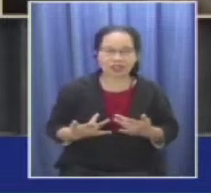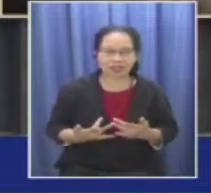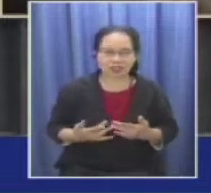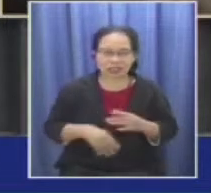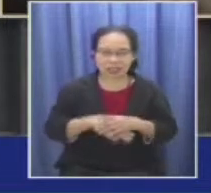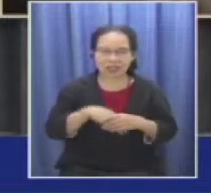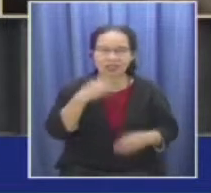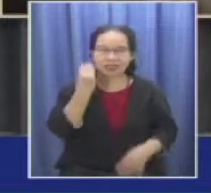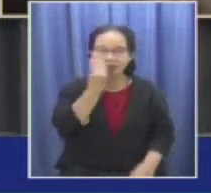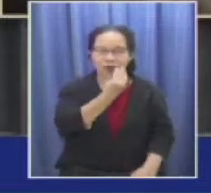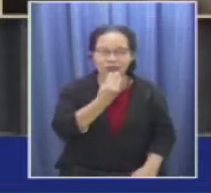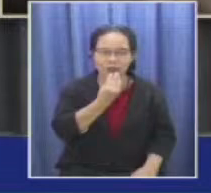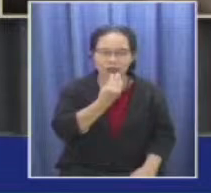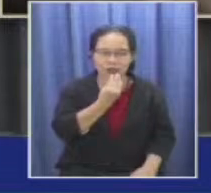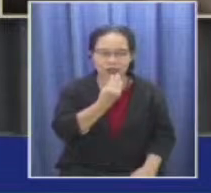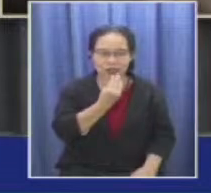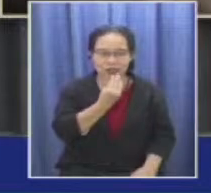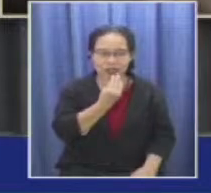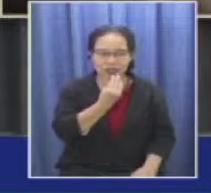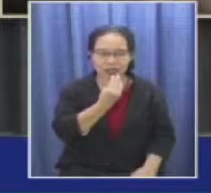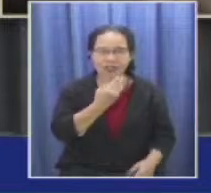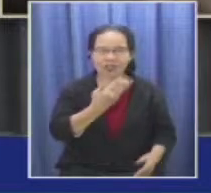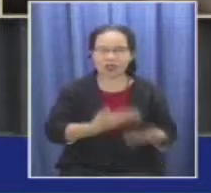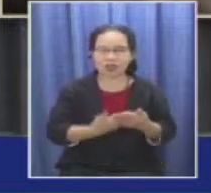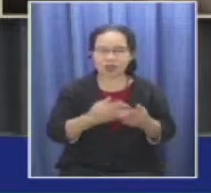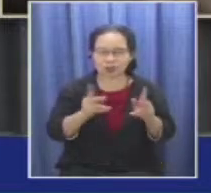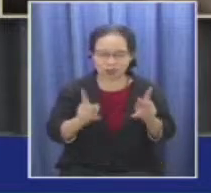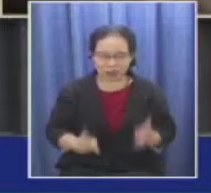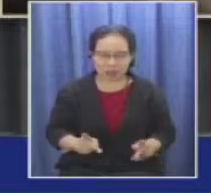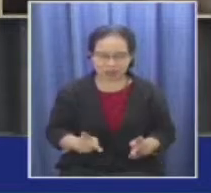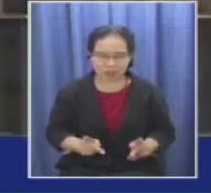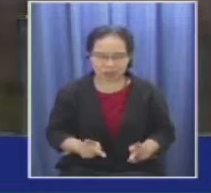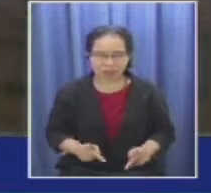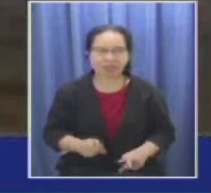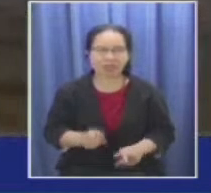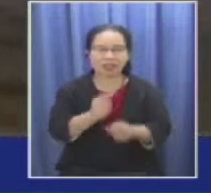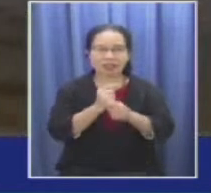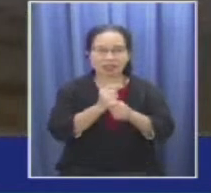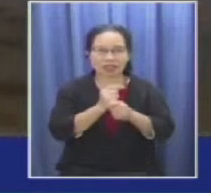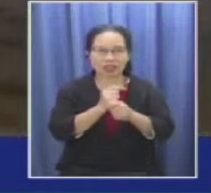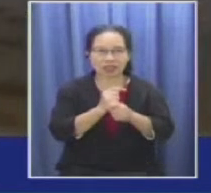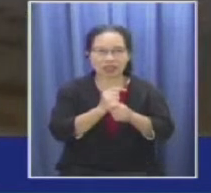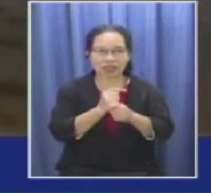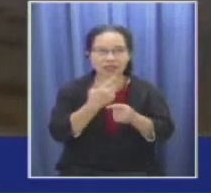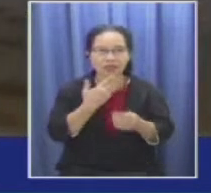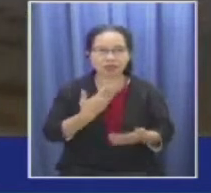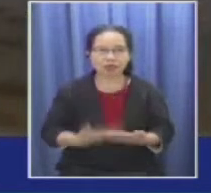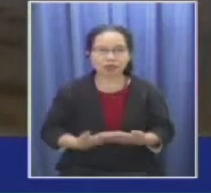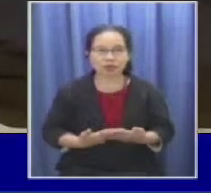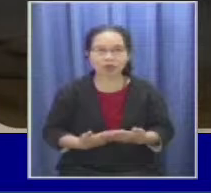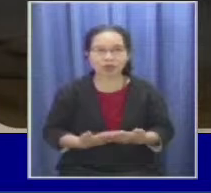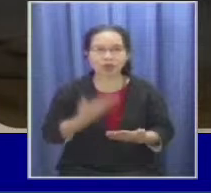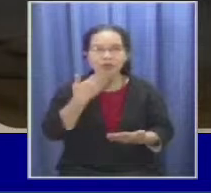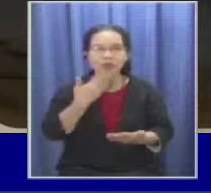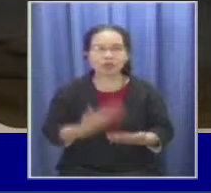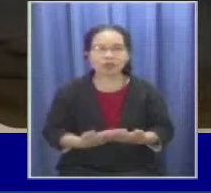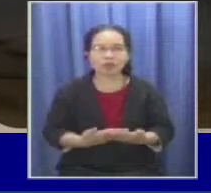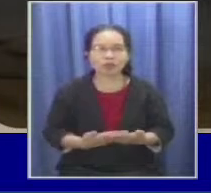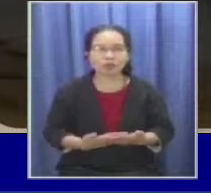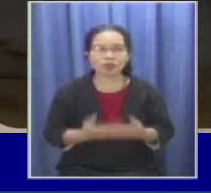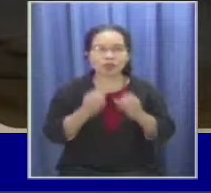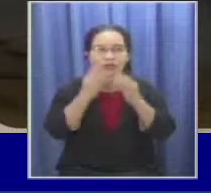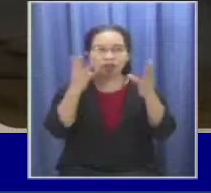wona kuma mu no bo se mpofrim na no beka saa na Kristo kan onu dia ya komamma na abusu wono na no